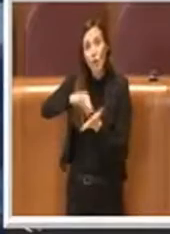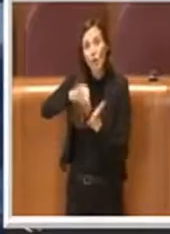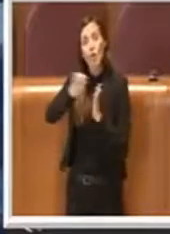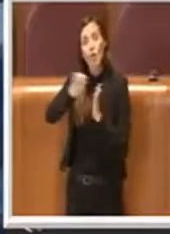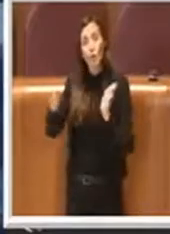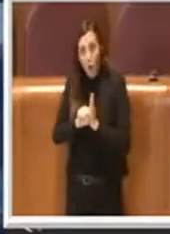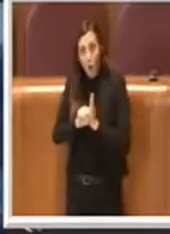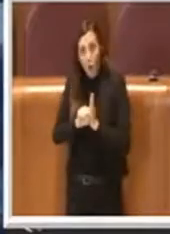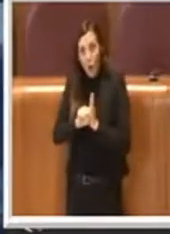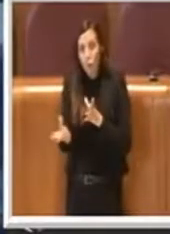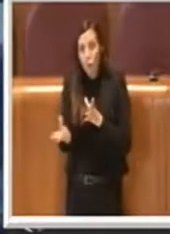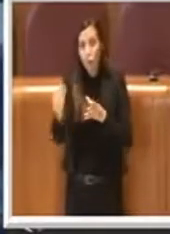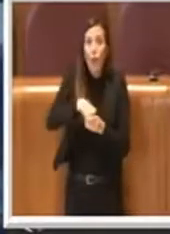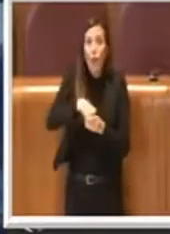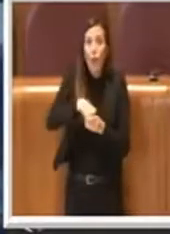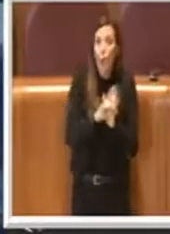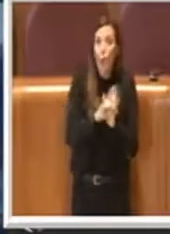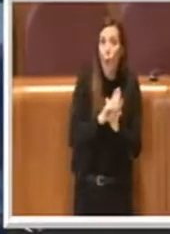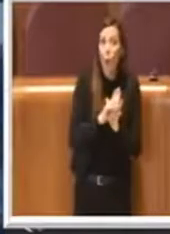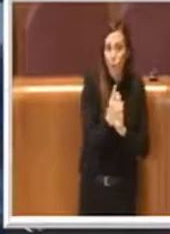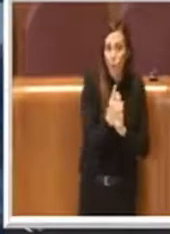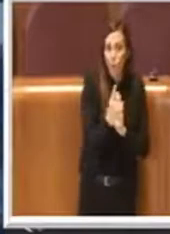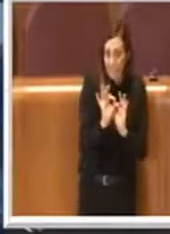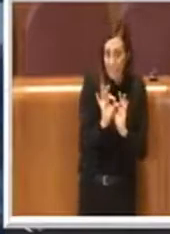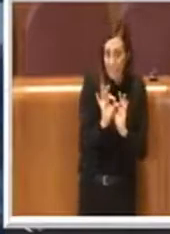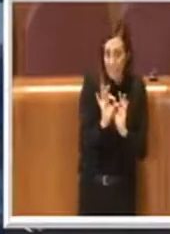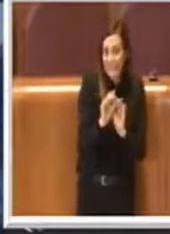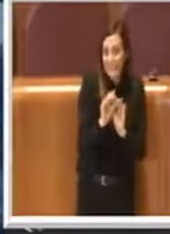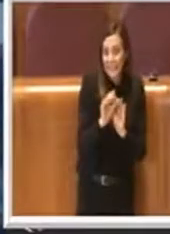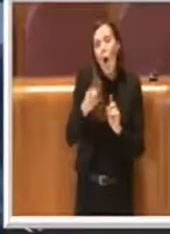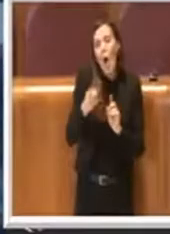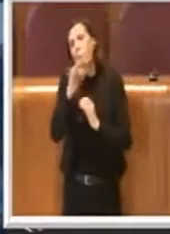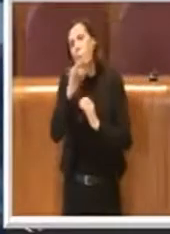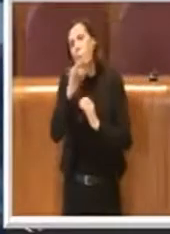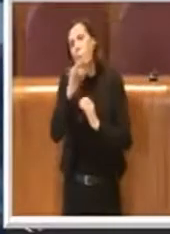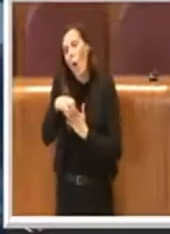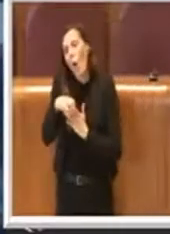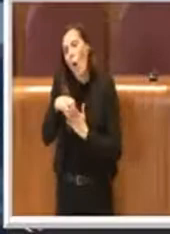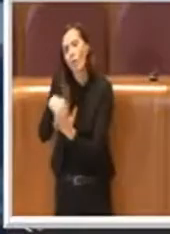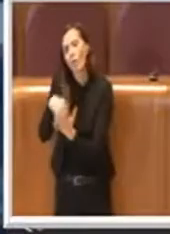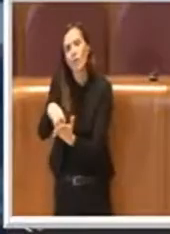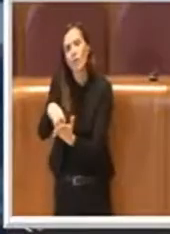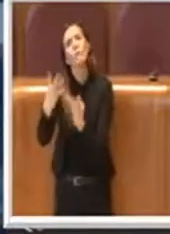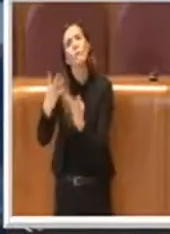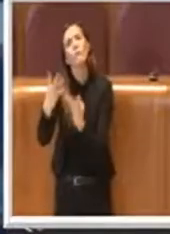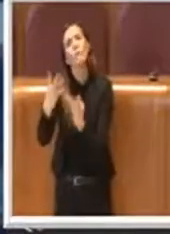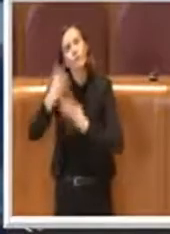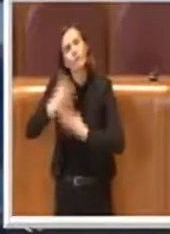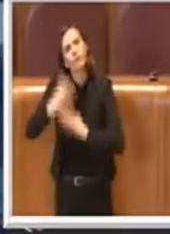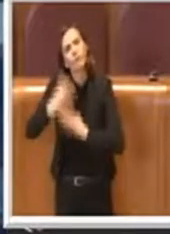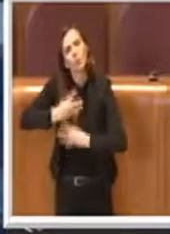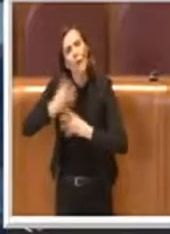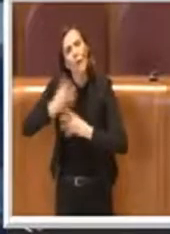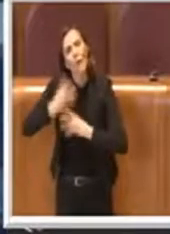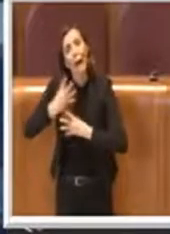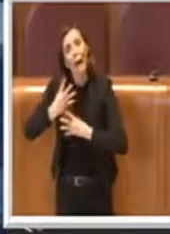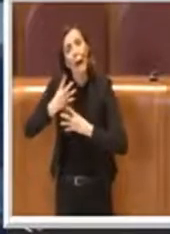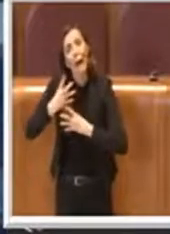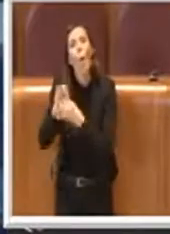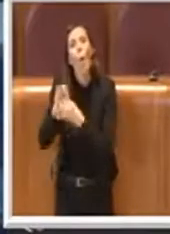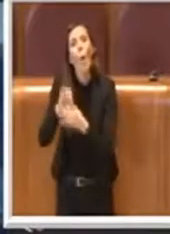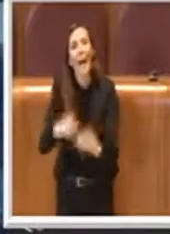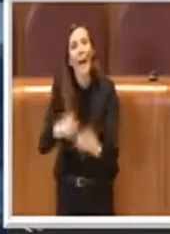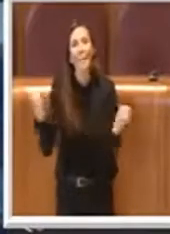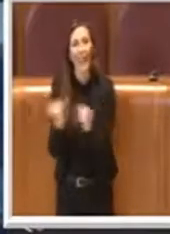vengono ricompresi nel comma 1 possono essere concesse occupazioni funzionali all'esercizio dell'attività che non costruiscono